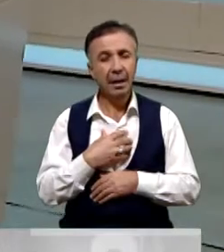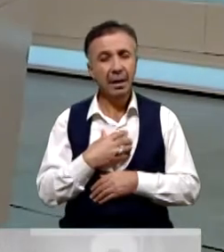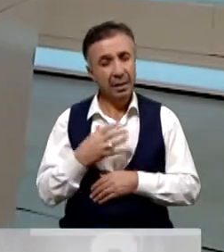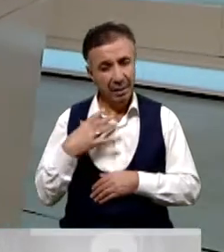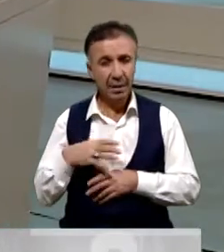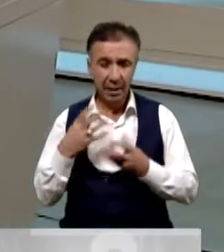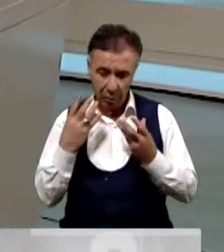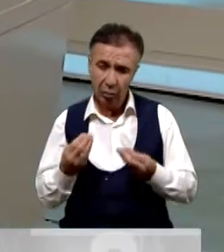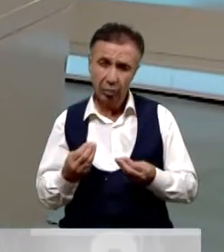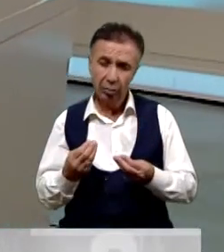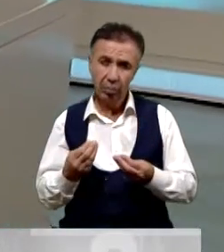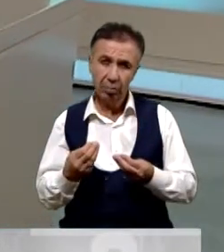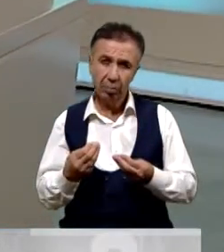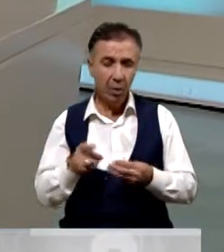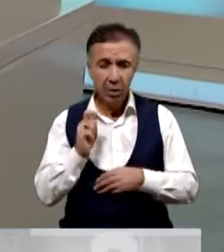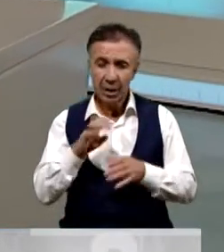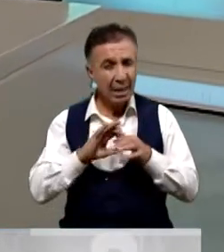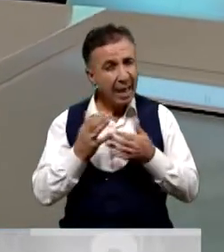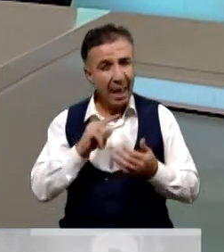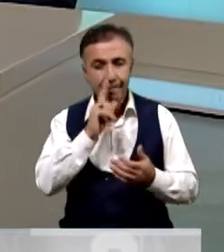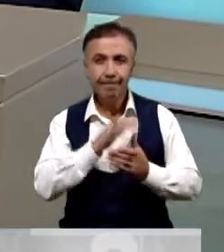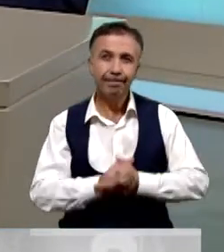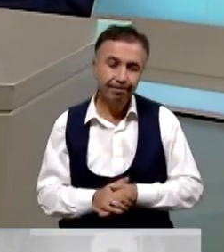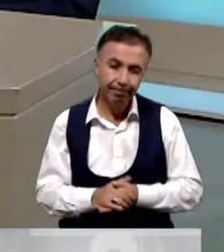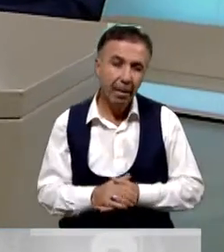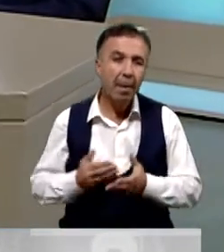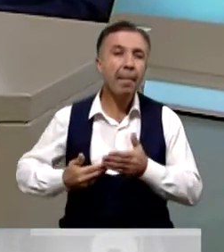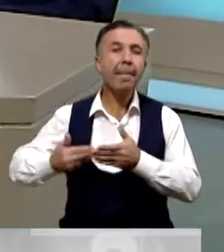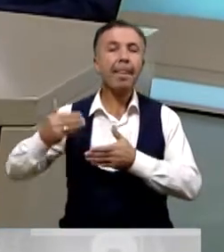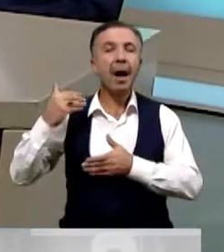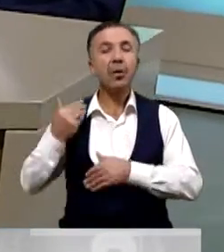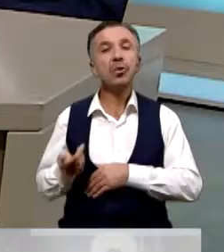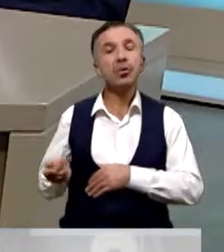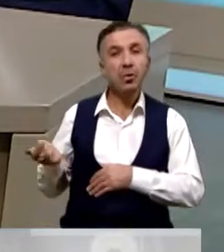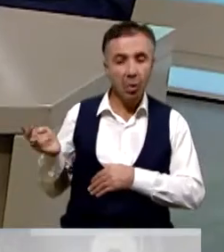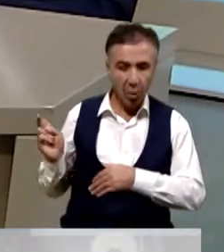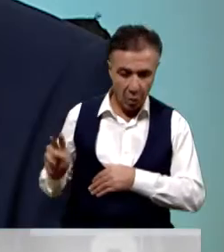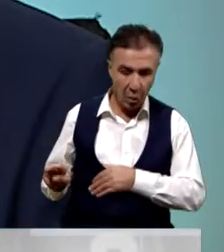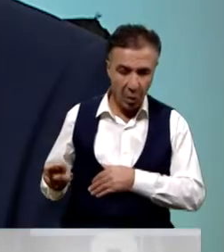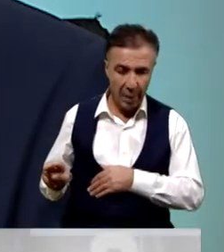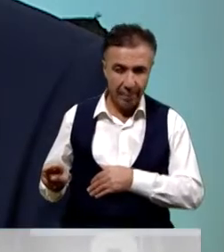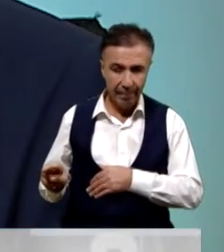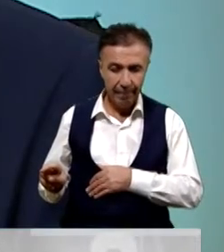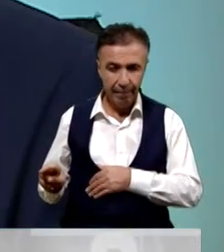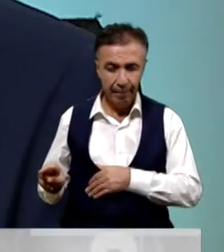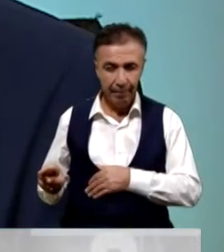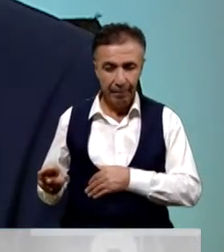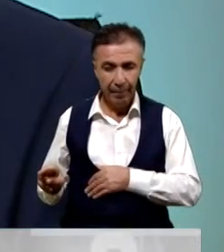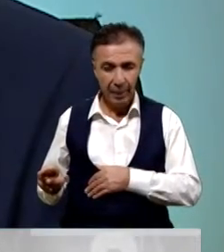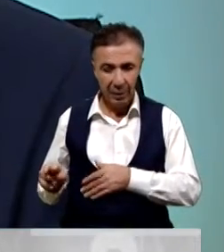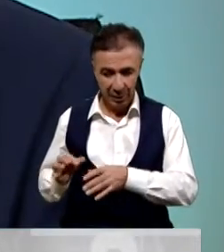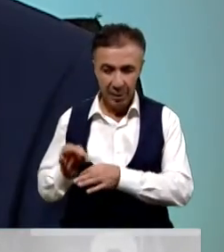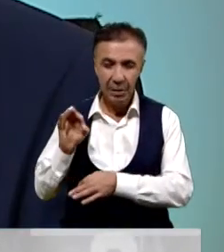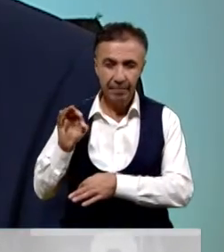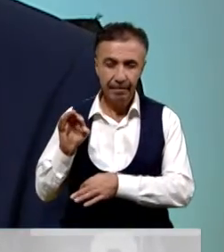olur şart neymiş yani daha önce defnedilen vefat etmiş